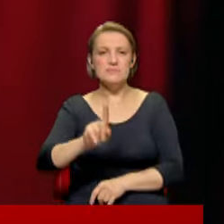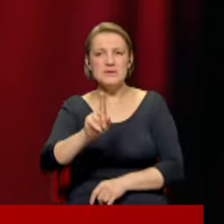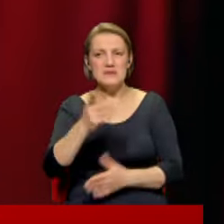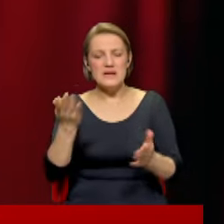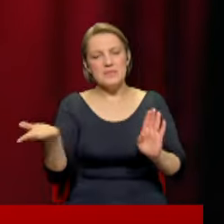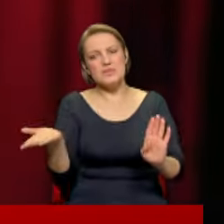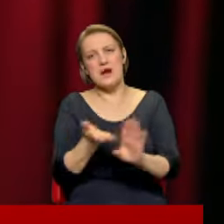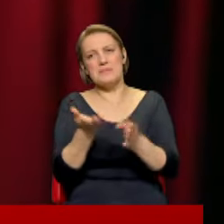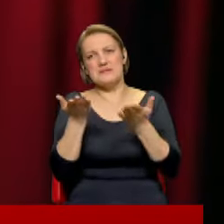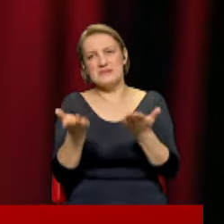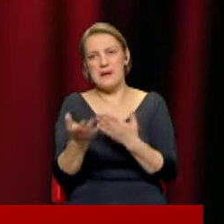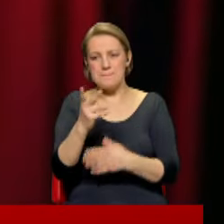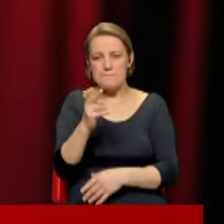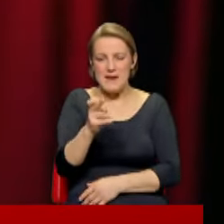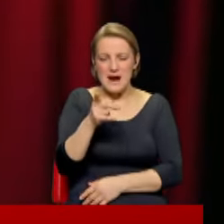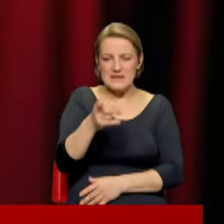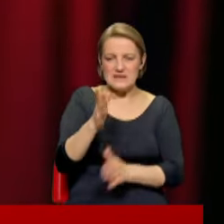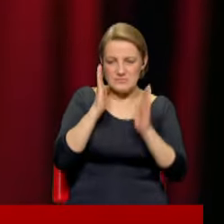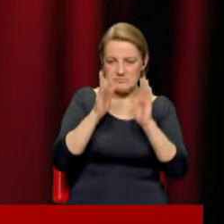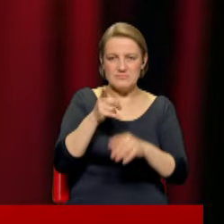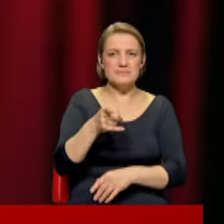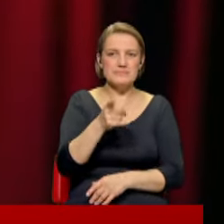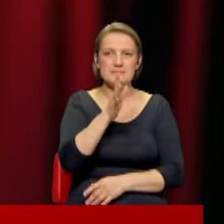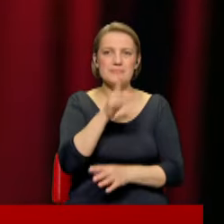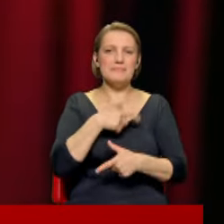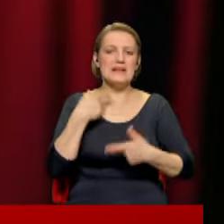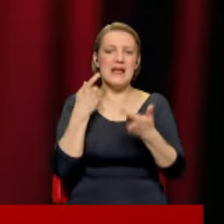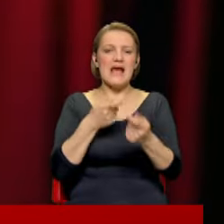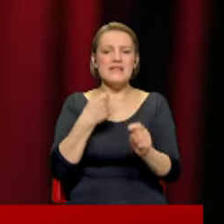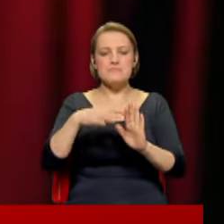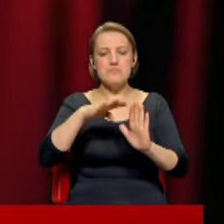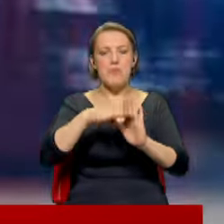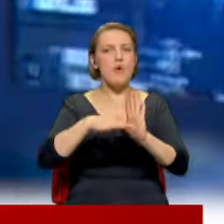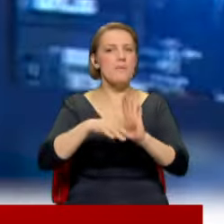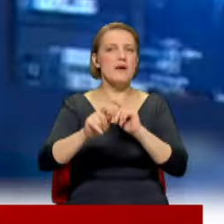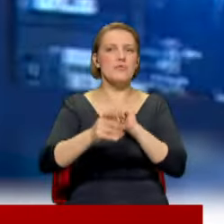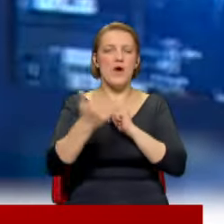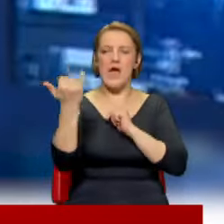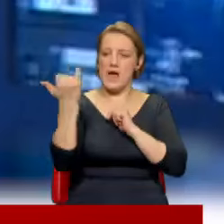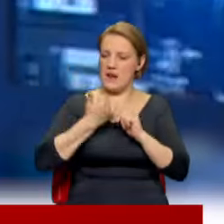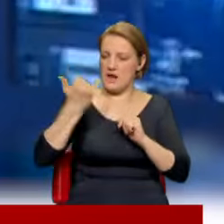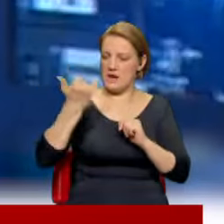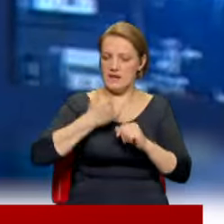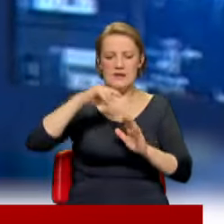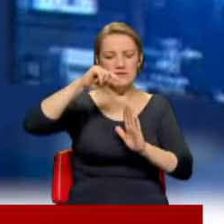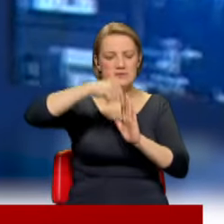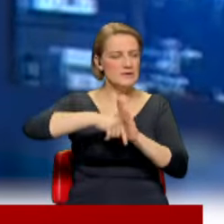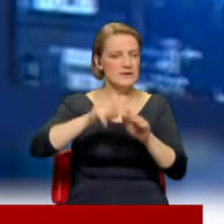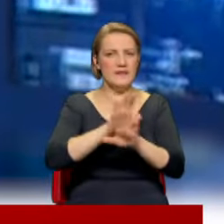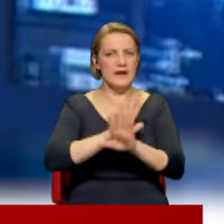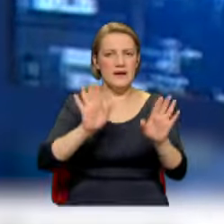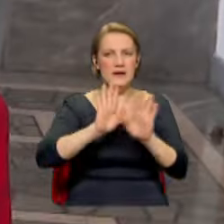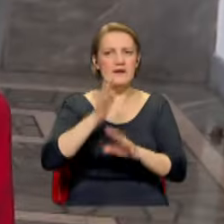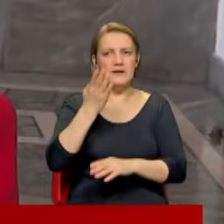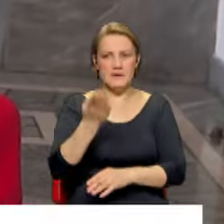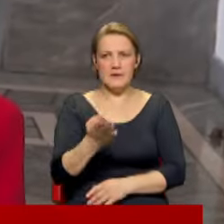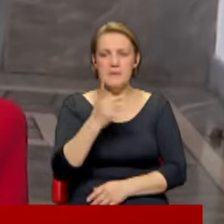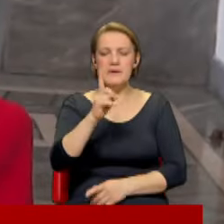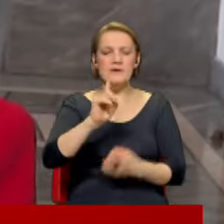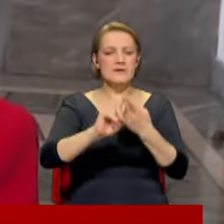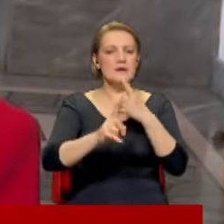ve darbesidir. Parti ideolojisinizi milli eğitim programı haline getiriyorsunuz. Eleştiriler içerikten değil, daha çok ideolojik.